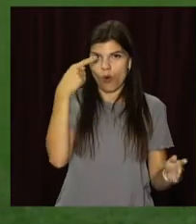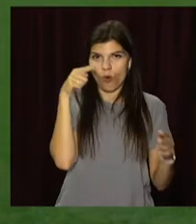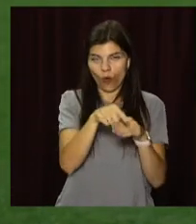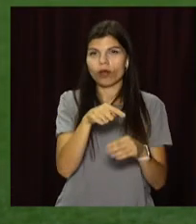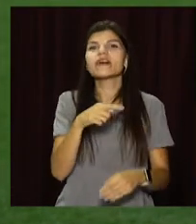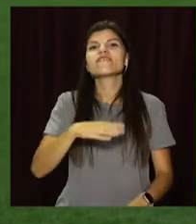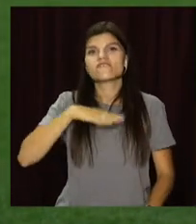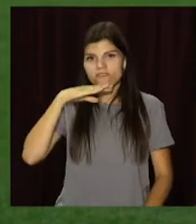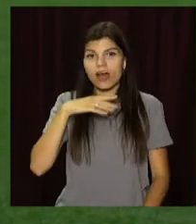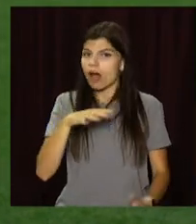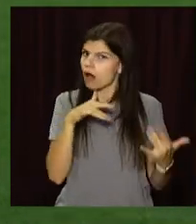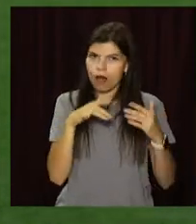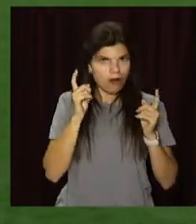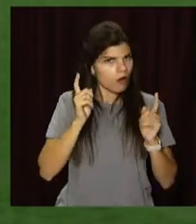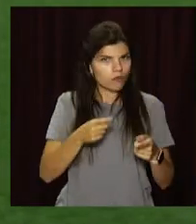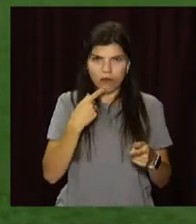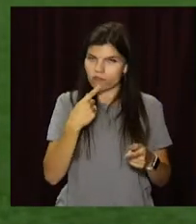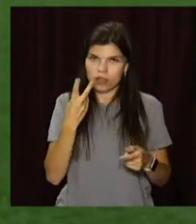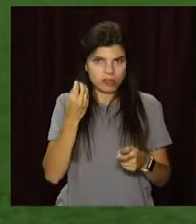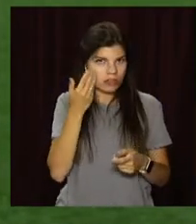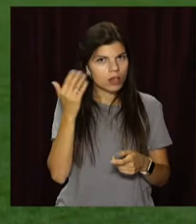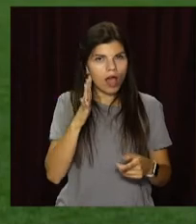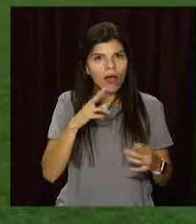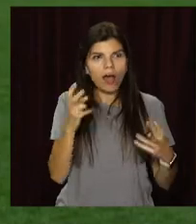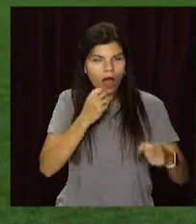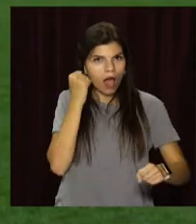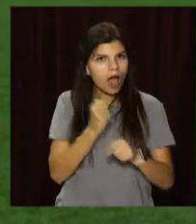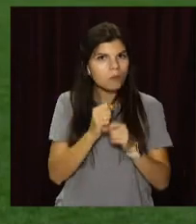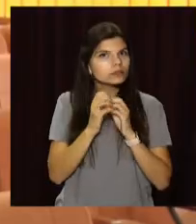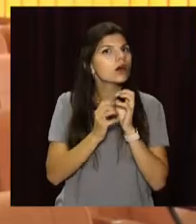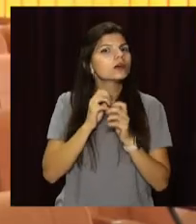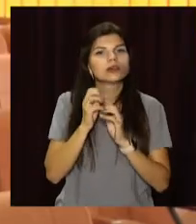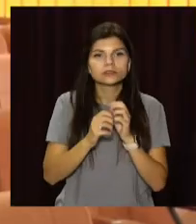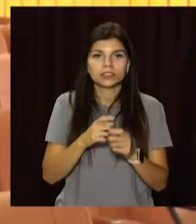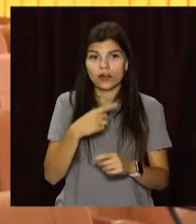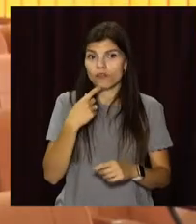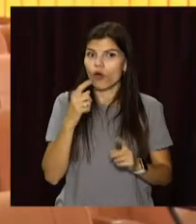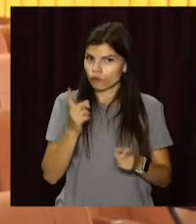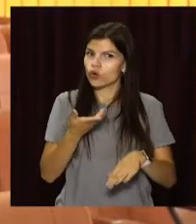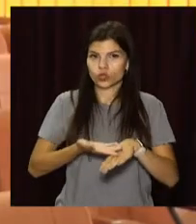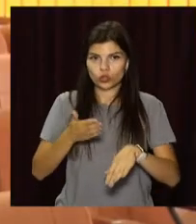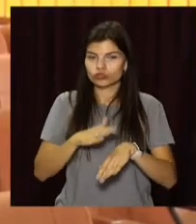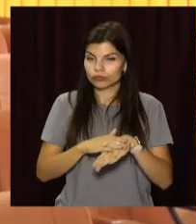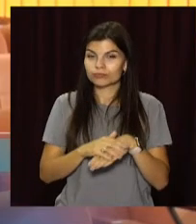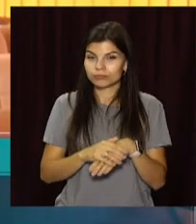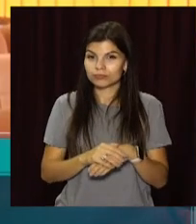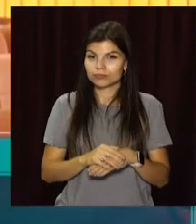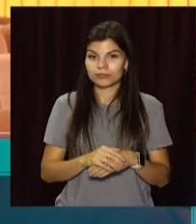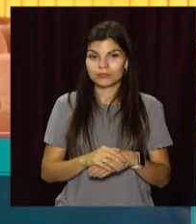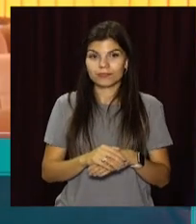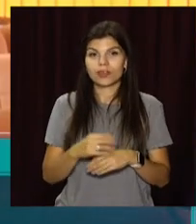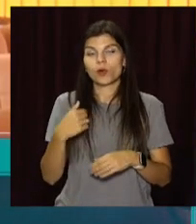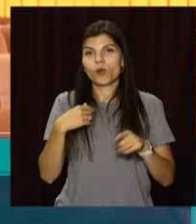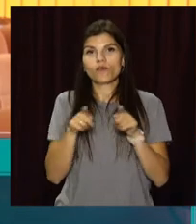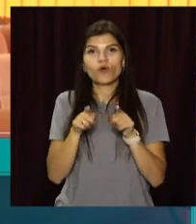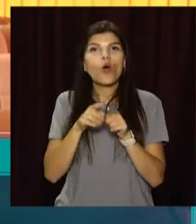Хоча матч був і нелегким, зізнаються гравці команди-переможиці. Матч проходив, чесно, тяжело, але ми